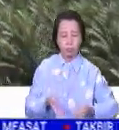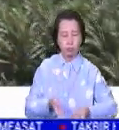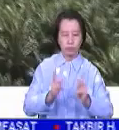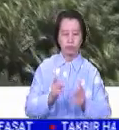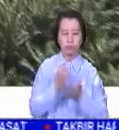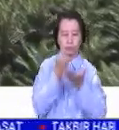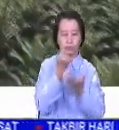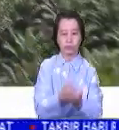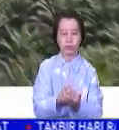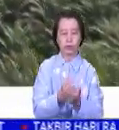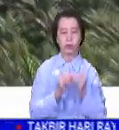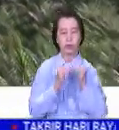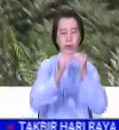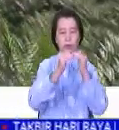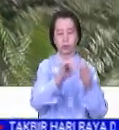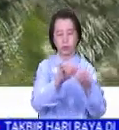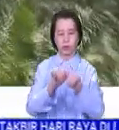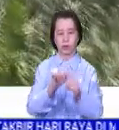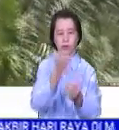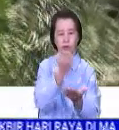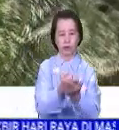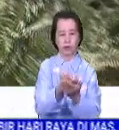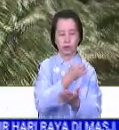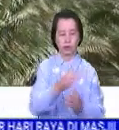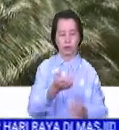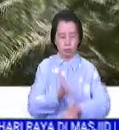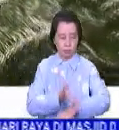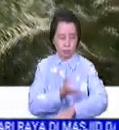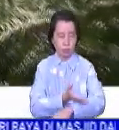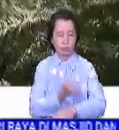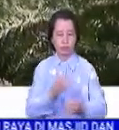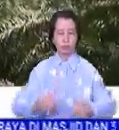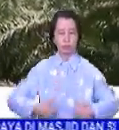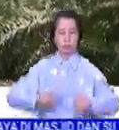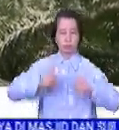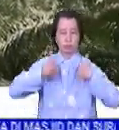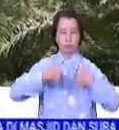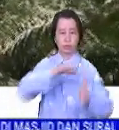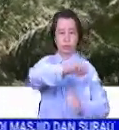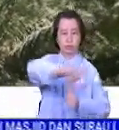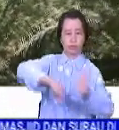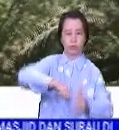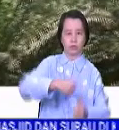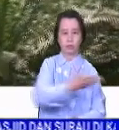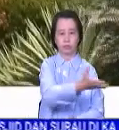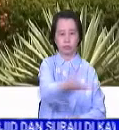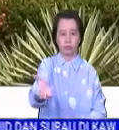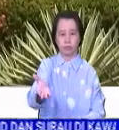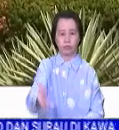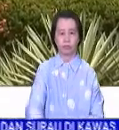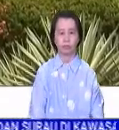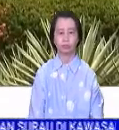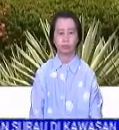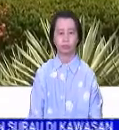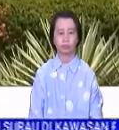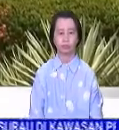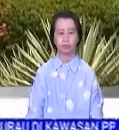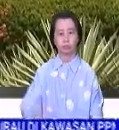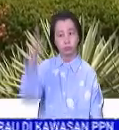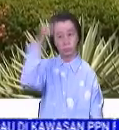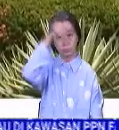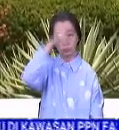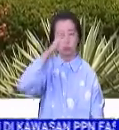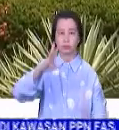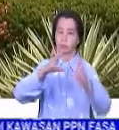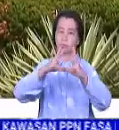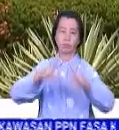membantu menaikkan taraf hidup dan ekonomi serta memperbaiki kehidupan sosial mereka langkah kerajaan